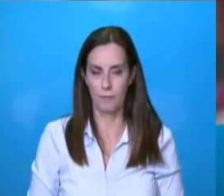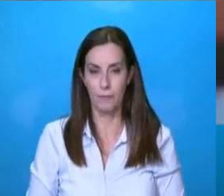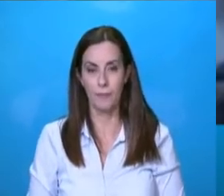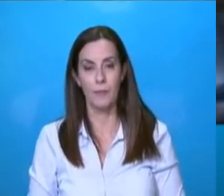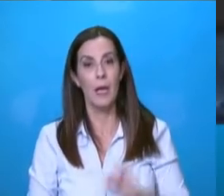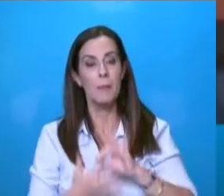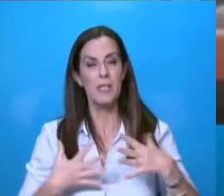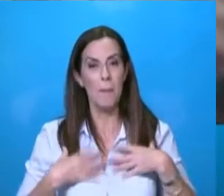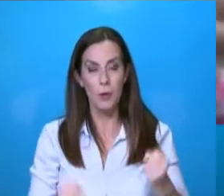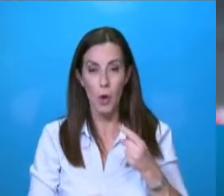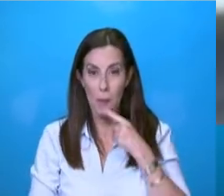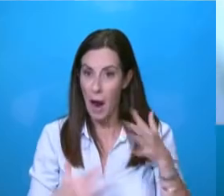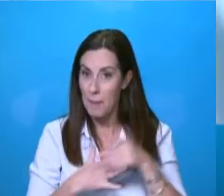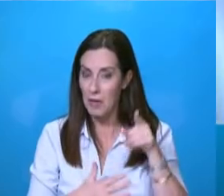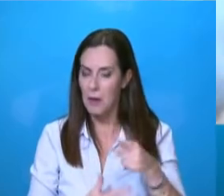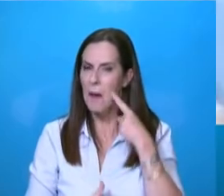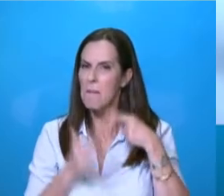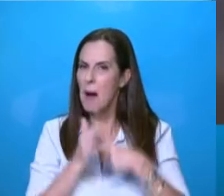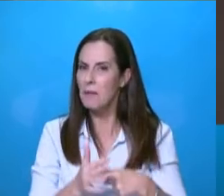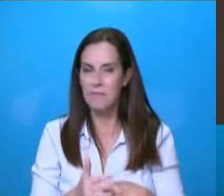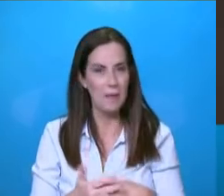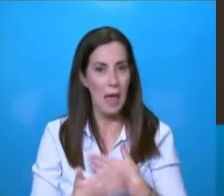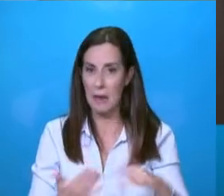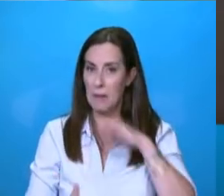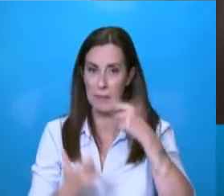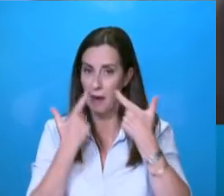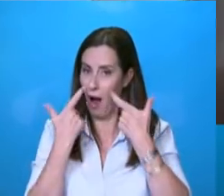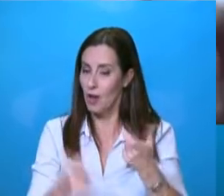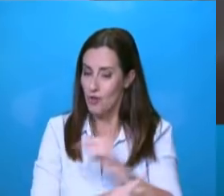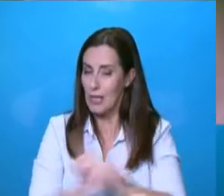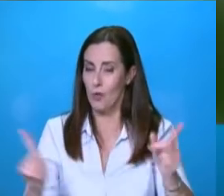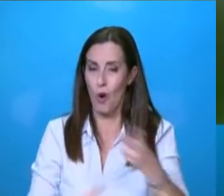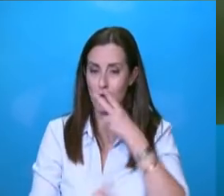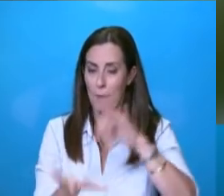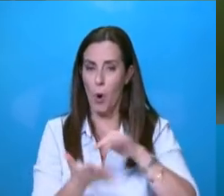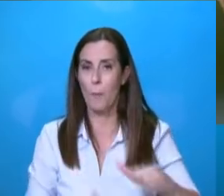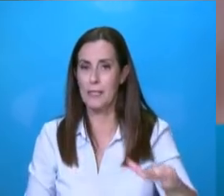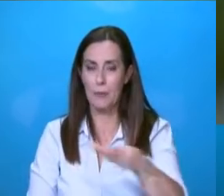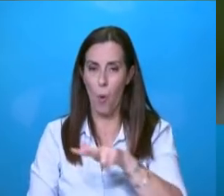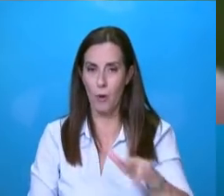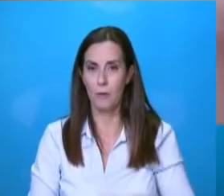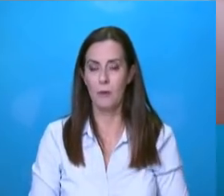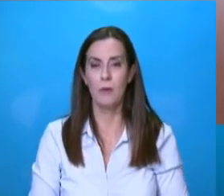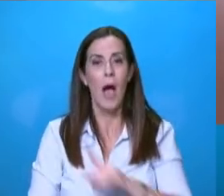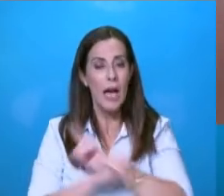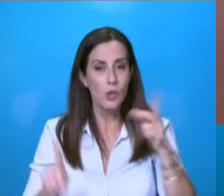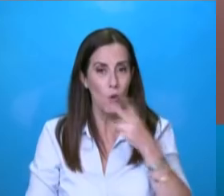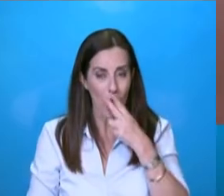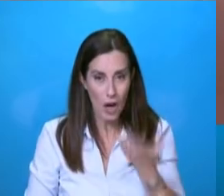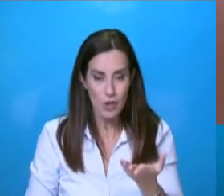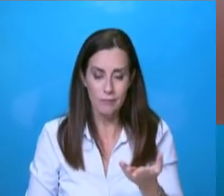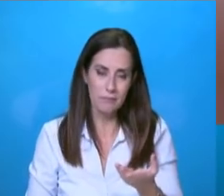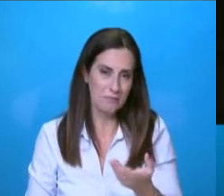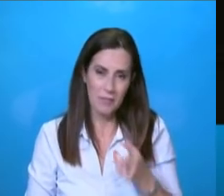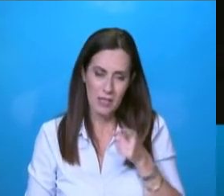הבריאות מודים כי תוצאות המחקר מורות כי אין אכיפה על תקנות האיסור על עישון במקומות ציבוריים. האיסור הזה, ככל הידוע לי,